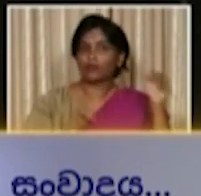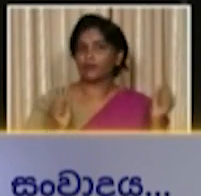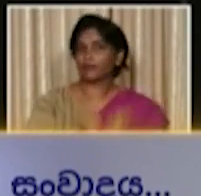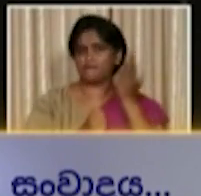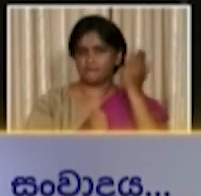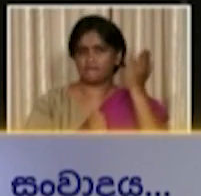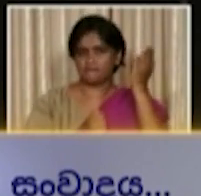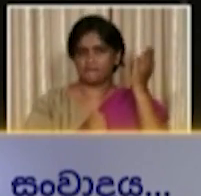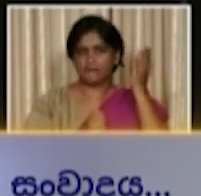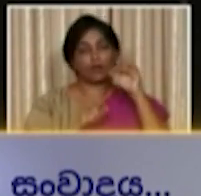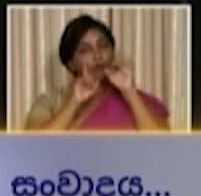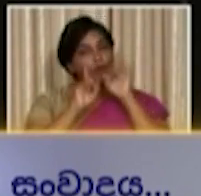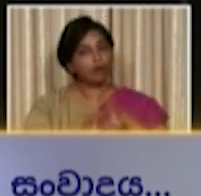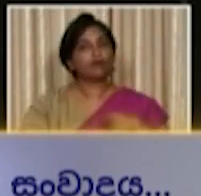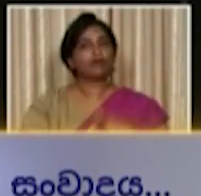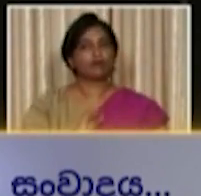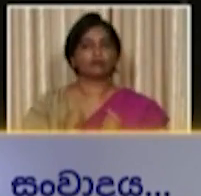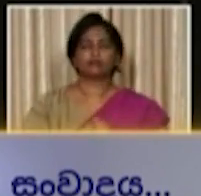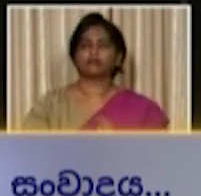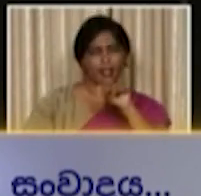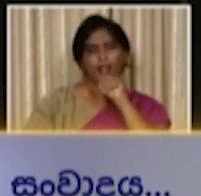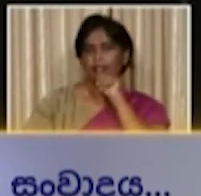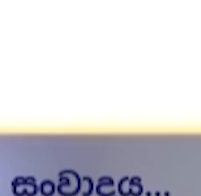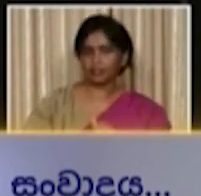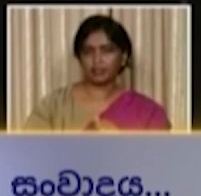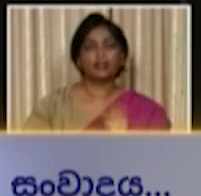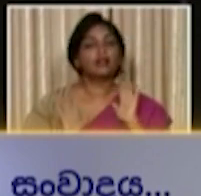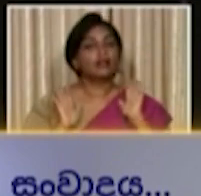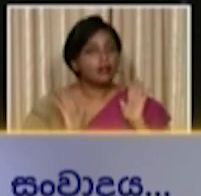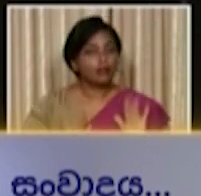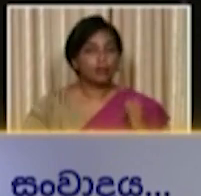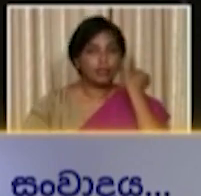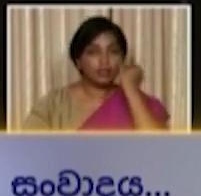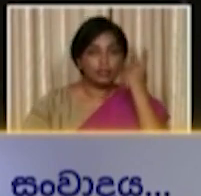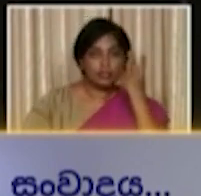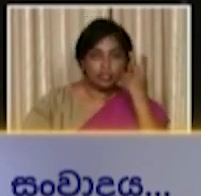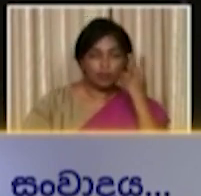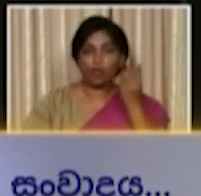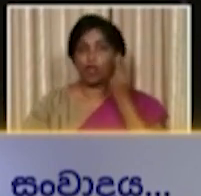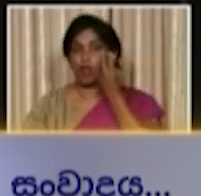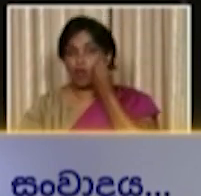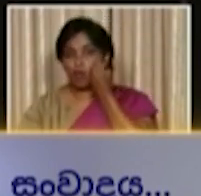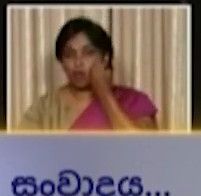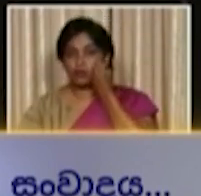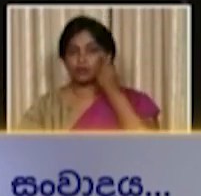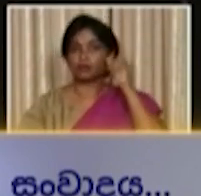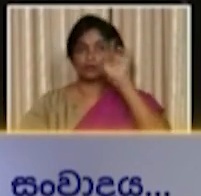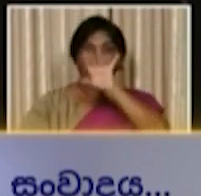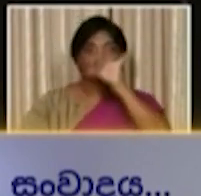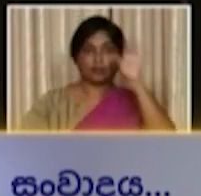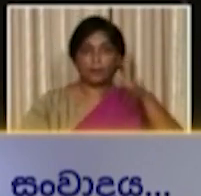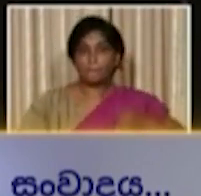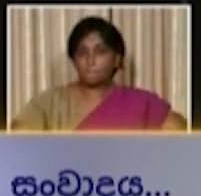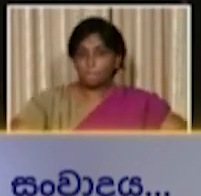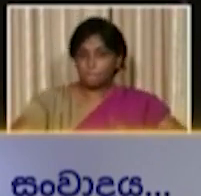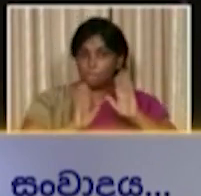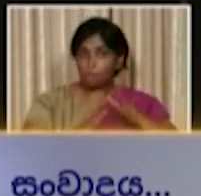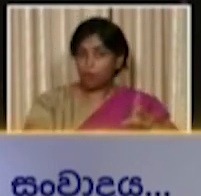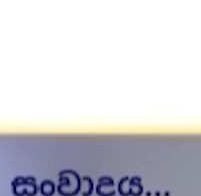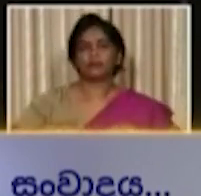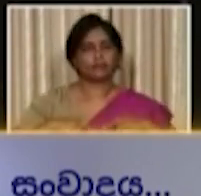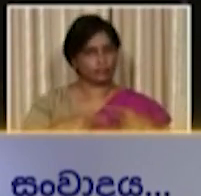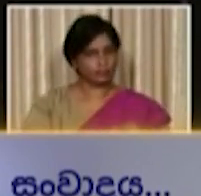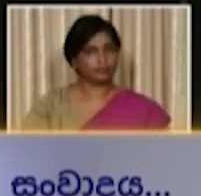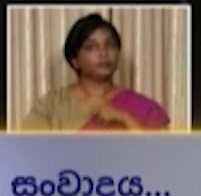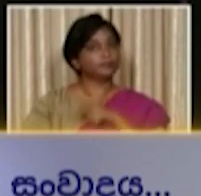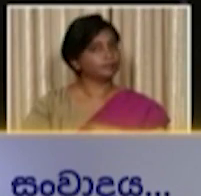සිද්ධ වෙනවා. ඒ අනුව අපේ රටේ මේක කරන්න පුළුවන් කියලා ඇත්ත. නමුත් සිංගප්පූරුව සහ ඕස්ට්‍රේලියාව වැනි රටවල තිබෙන මාර්ග පද්ධතිය නෙමෙයි අපේ රටේ